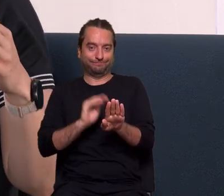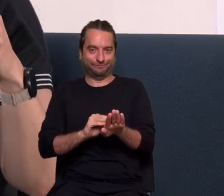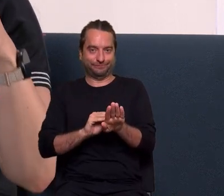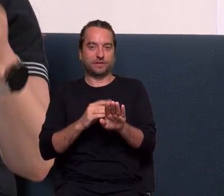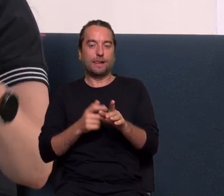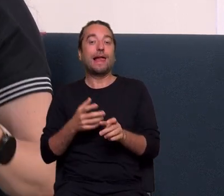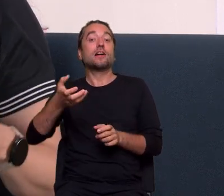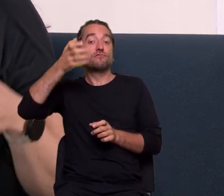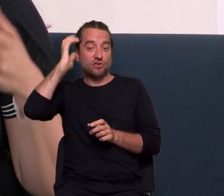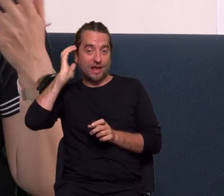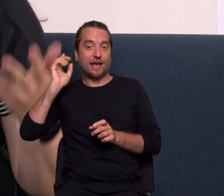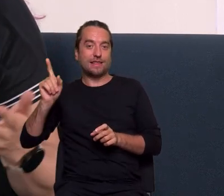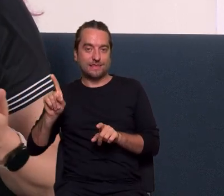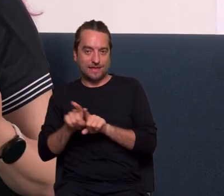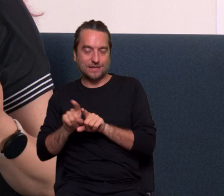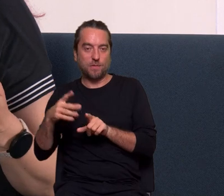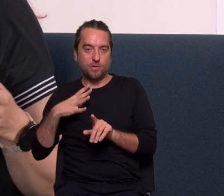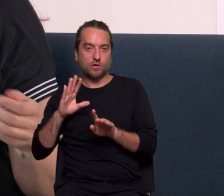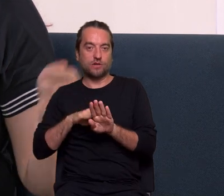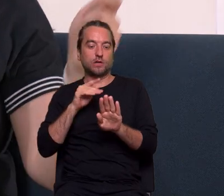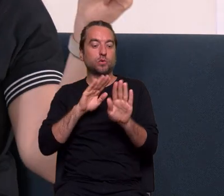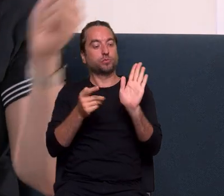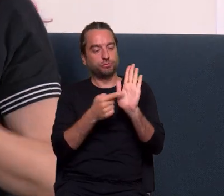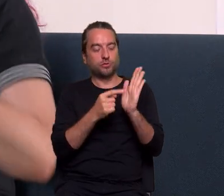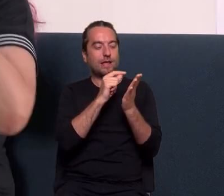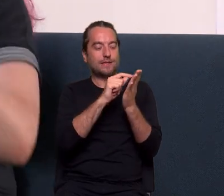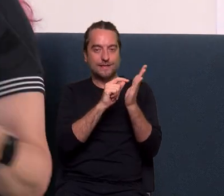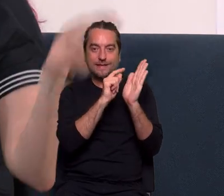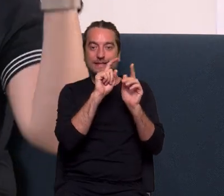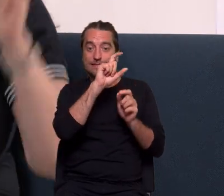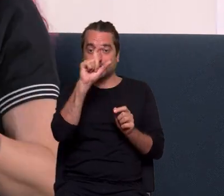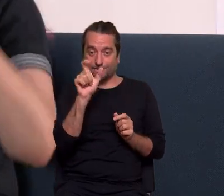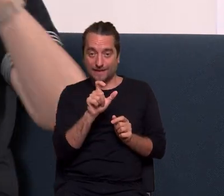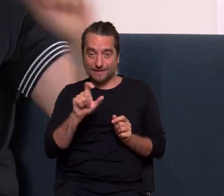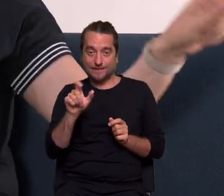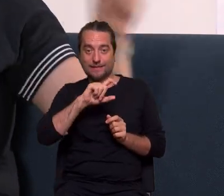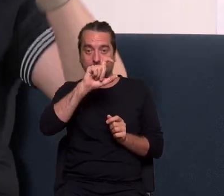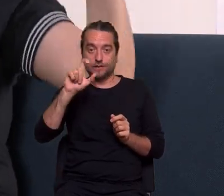oczywiste, że jeżeli jest swastyka z tyłu, to tę swastykę się przekreśla na